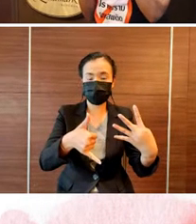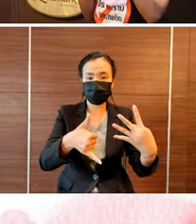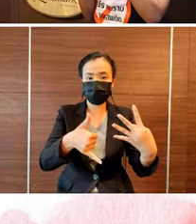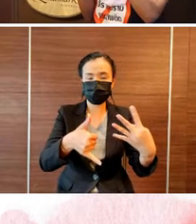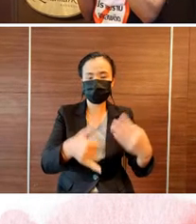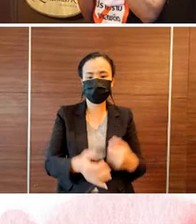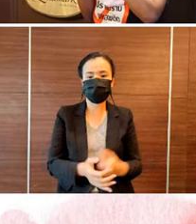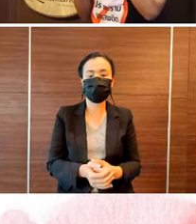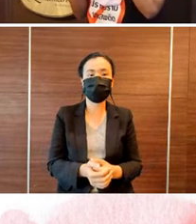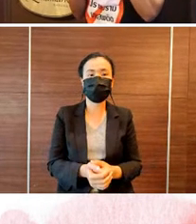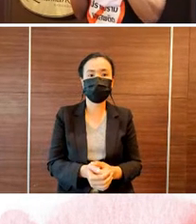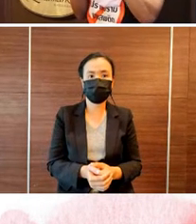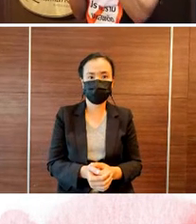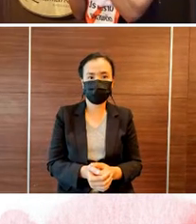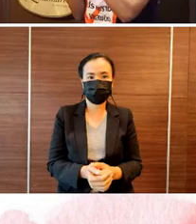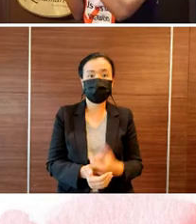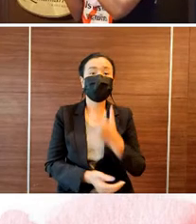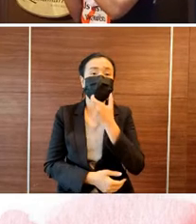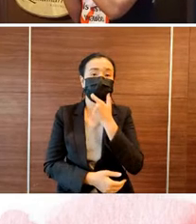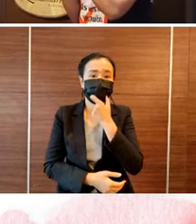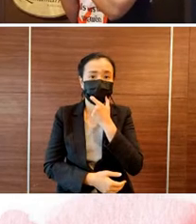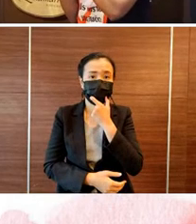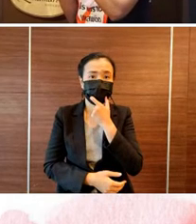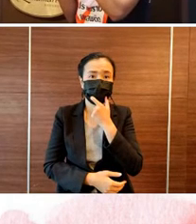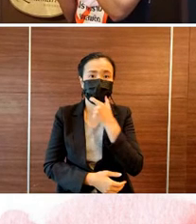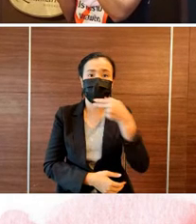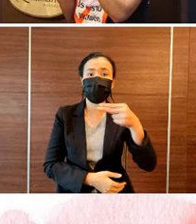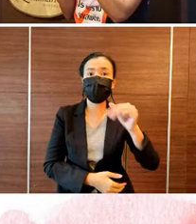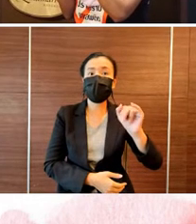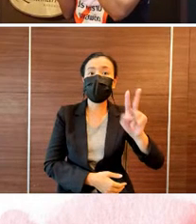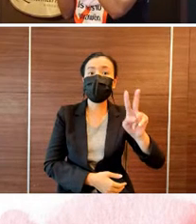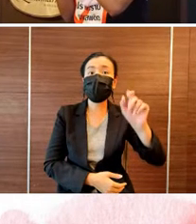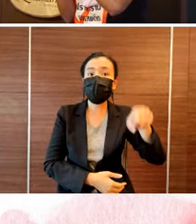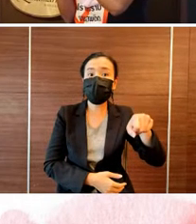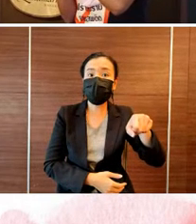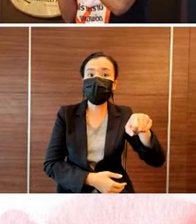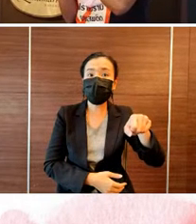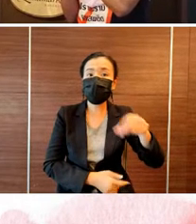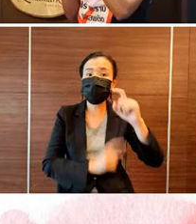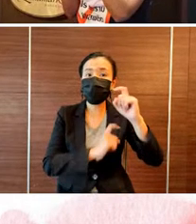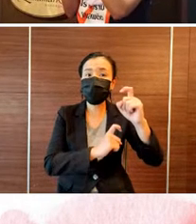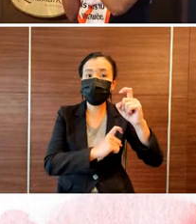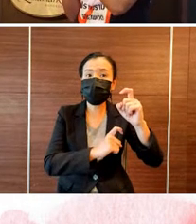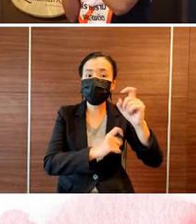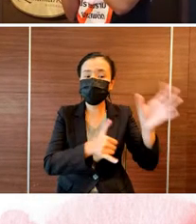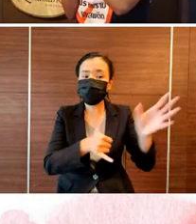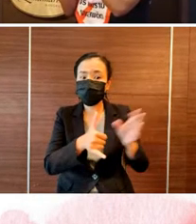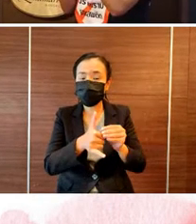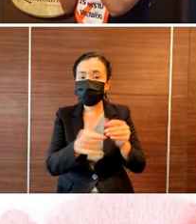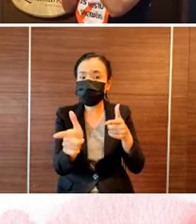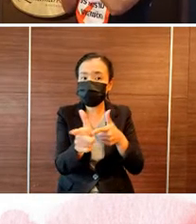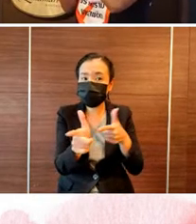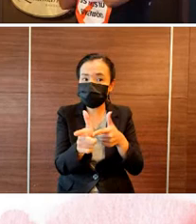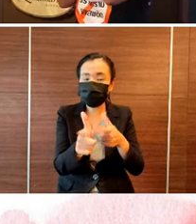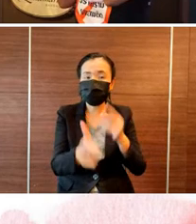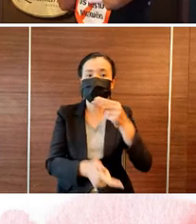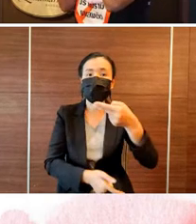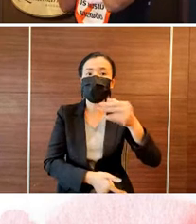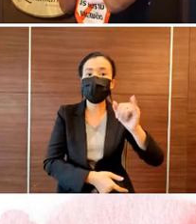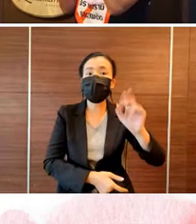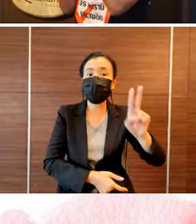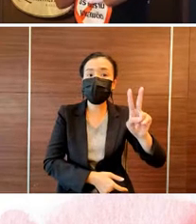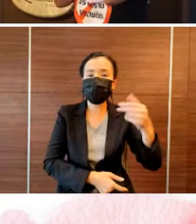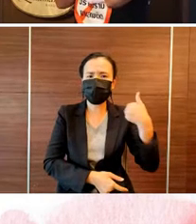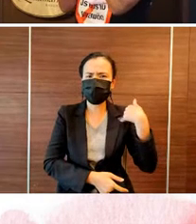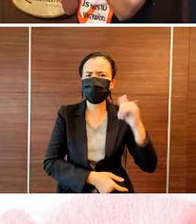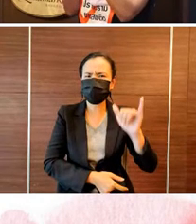าความหลากหลายทางเพศเกย์เนี่ยก็เท่ากับ HIV ด้วยเนาะเป็นคนที่มีความเสี่ยงต่อ HIV หรืออาจจะติด HIV มากกว่ามีโอกาสที่จะ